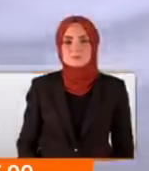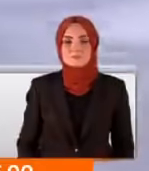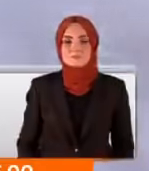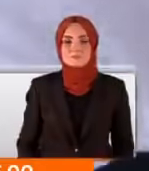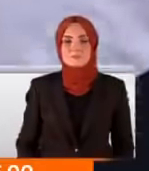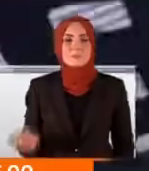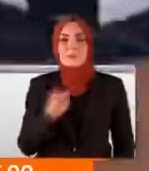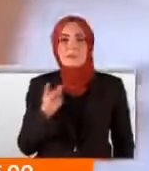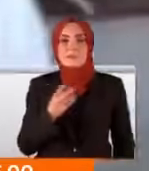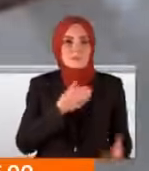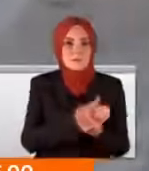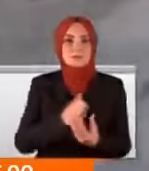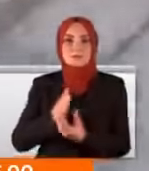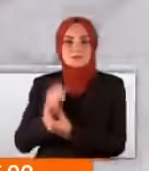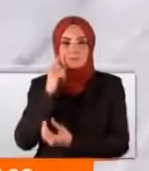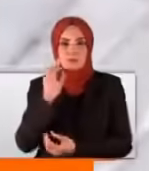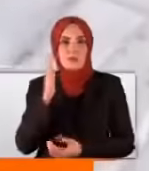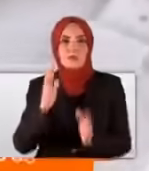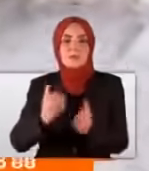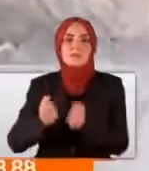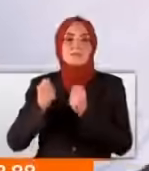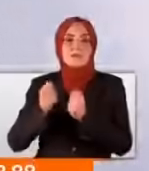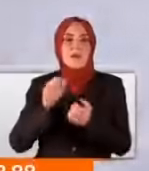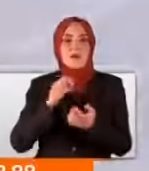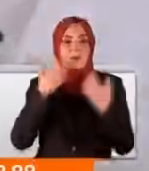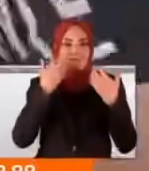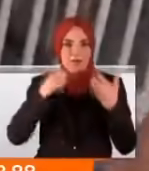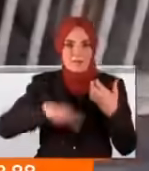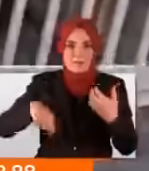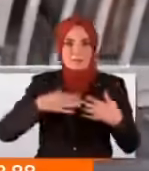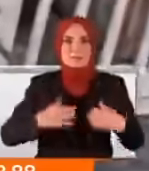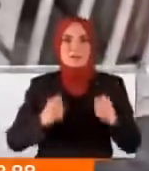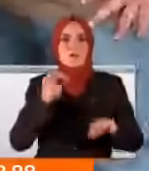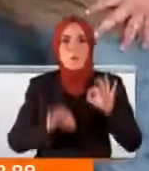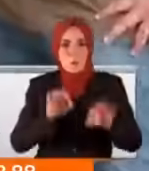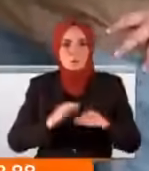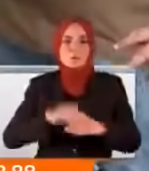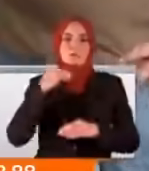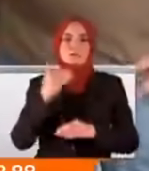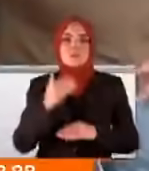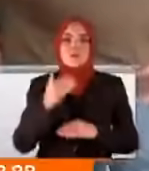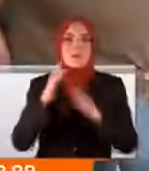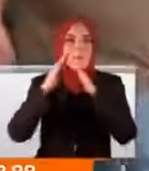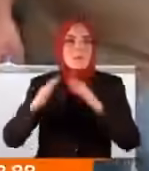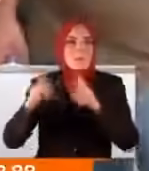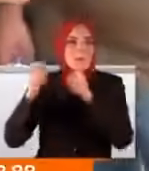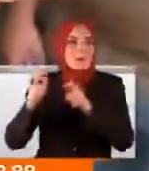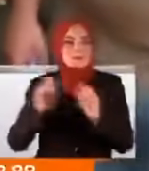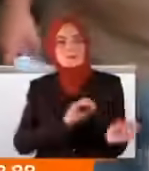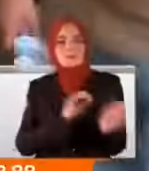Her iki baskında ele geçirilen hayvanlar sağlık kontrollerinden geçirilip barınağa götürüldü.